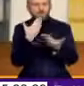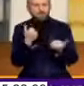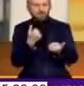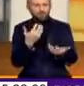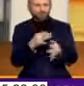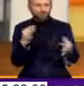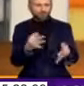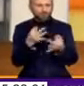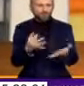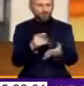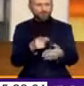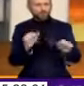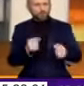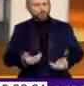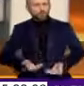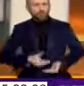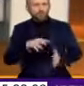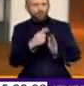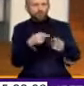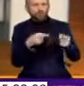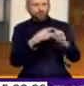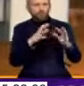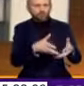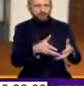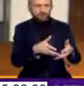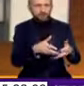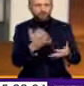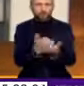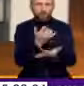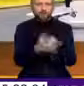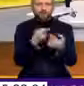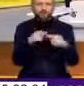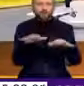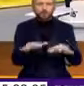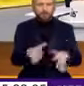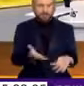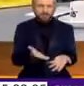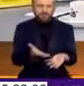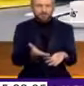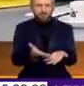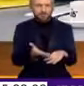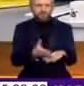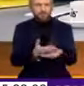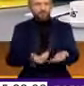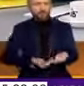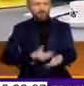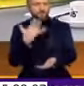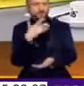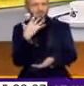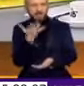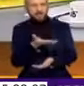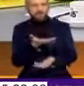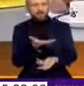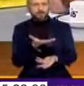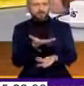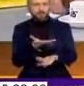роду, ні племені, які можуть жити в одному куточку світу, заробляти в іншому куточку світу, умовно кажучи, жити в Каліфорнії,